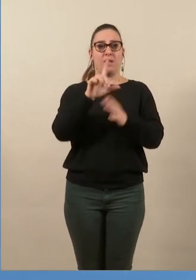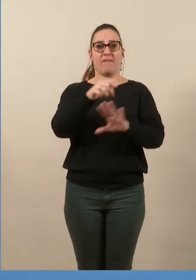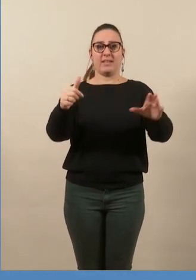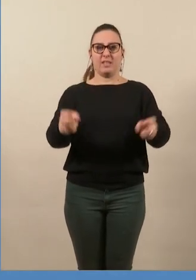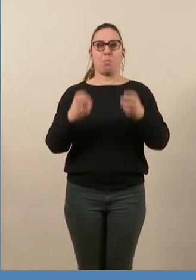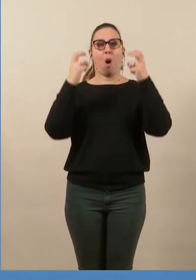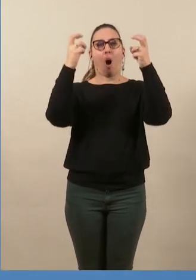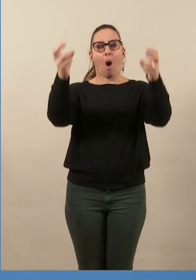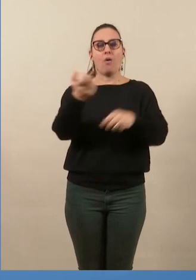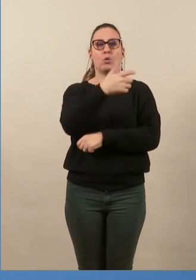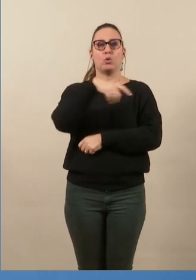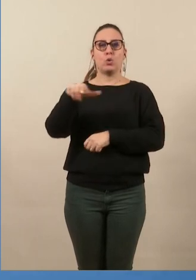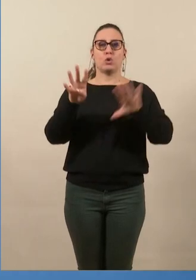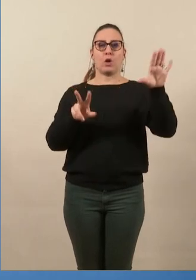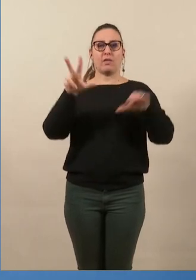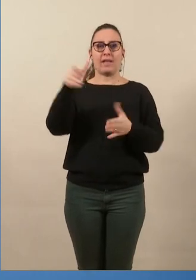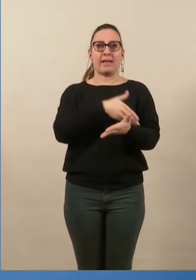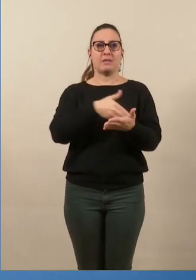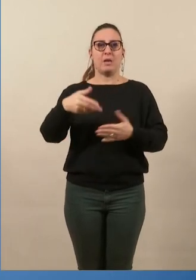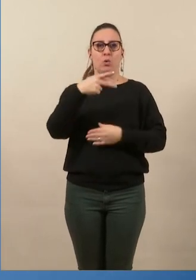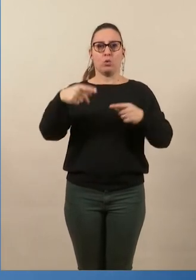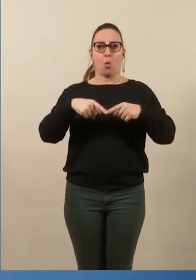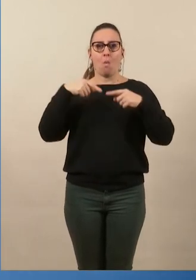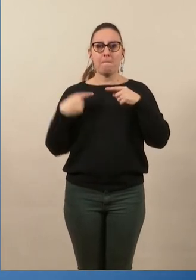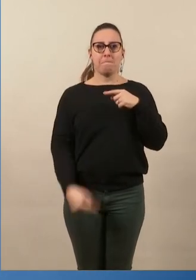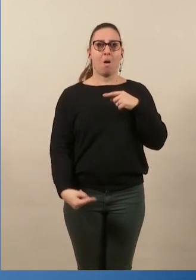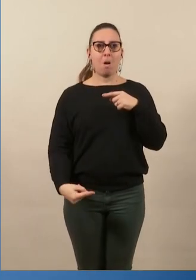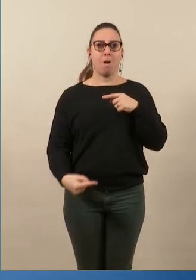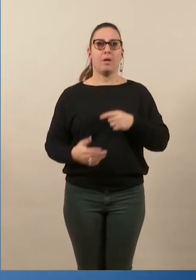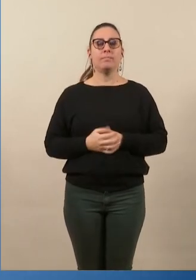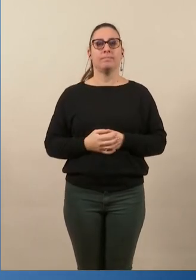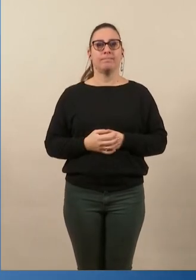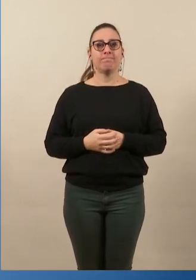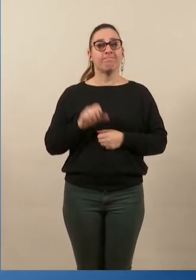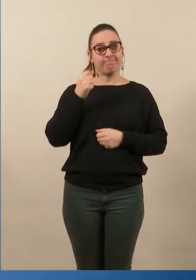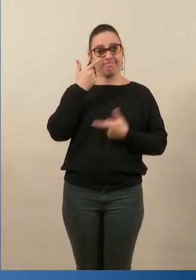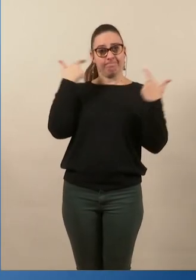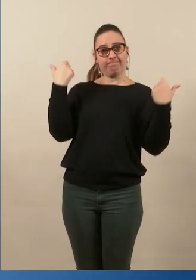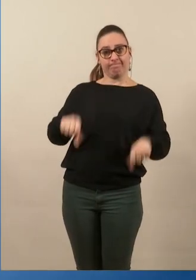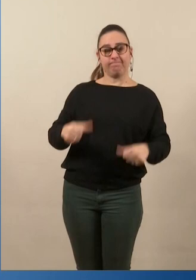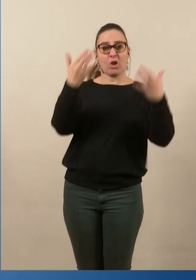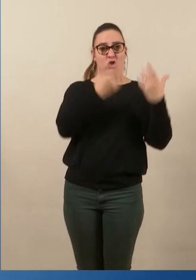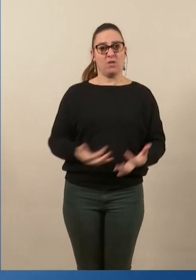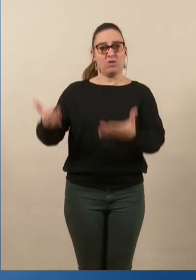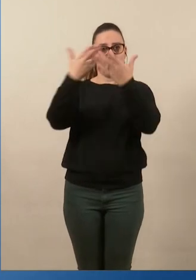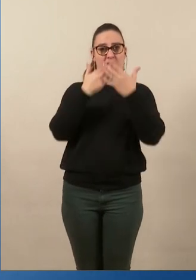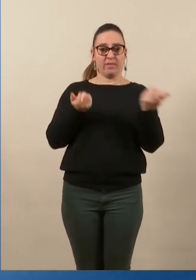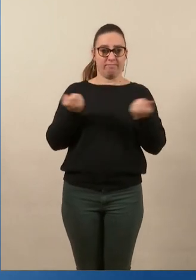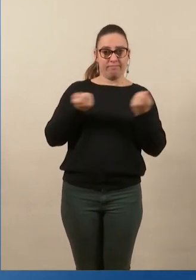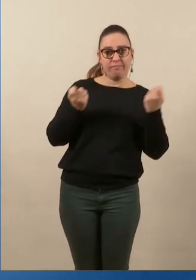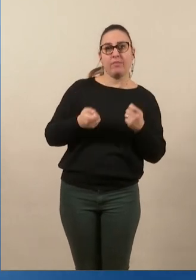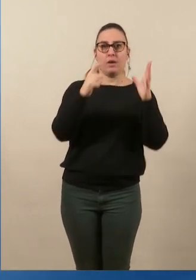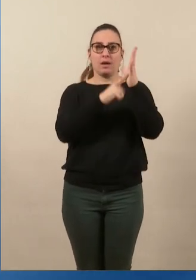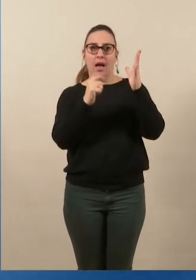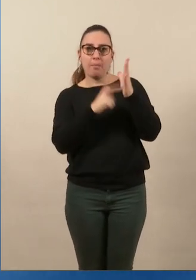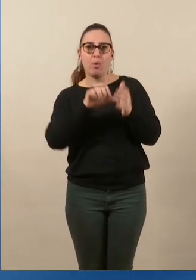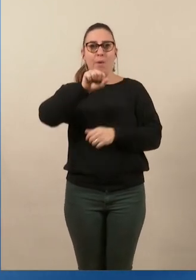pour atteindre 293 millions d'euros voilà la réalité de votre gestion traduite par les chiffres les impôts les vent